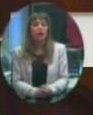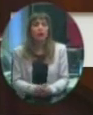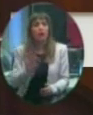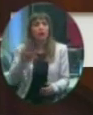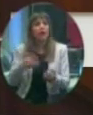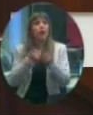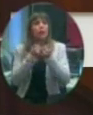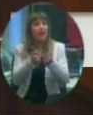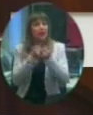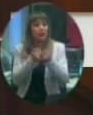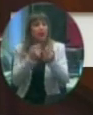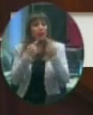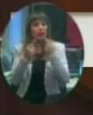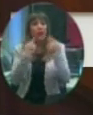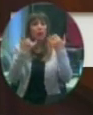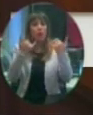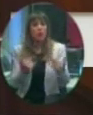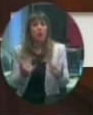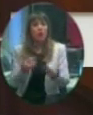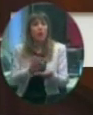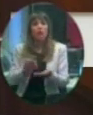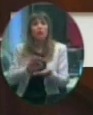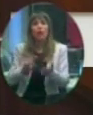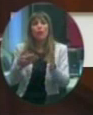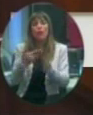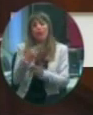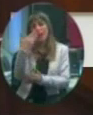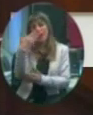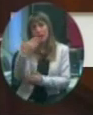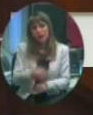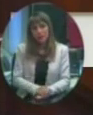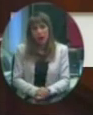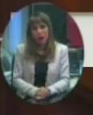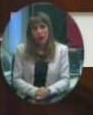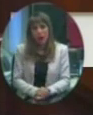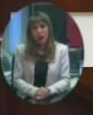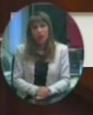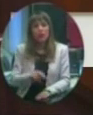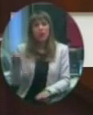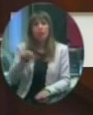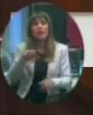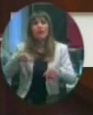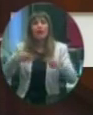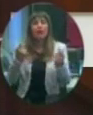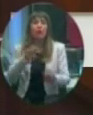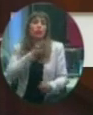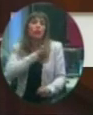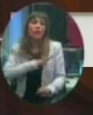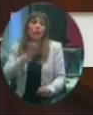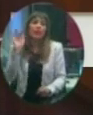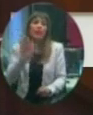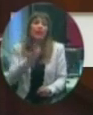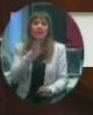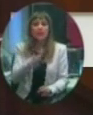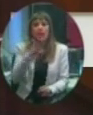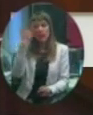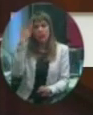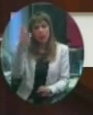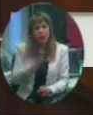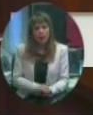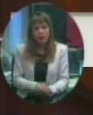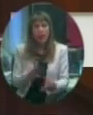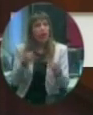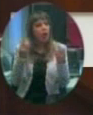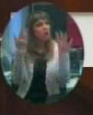שדנו עליו היום, הדוח של מבקר המדינה על החינוך לסובלנות ונגד גזענות. הרבה כשלים במשרד